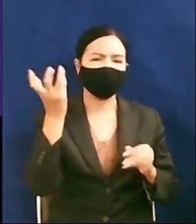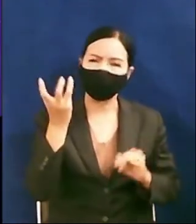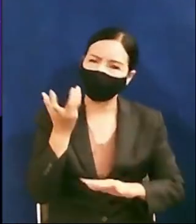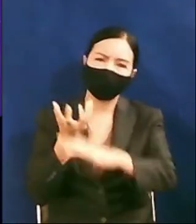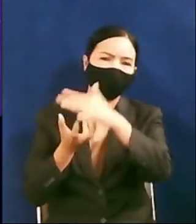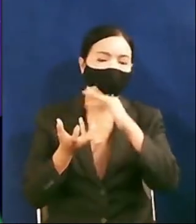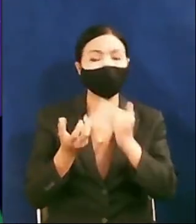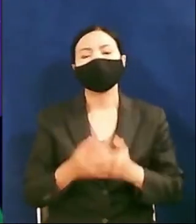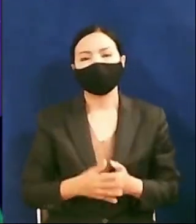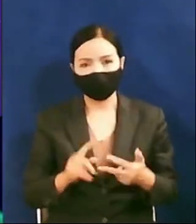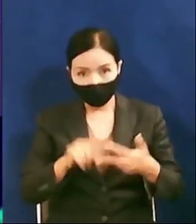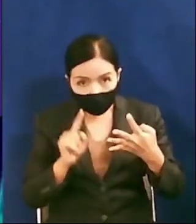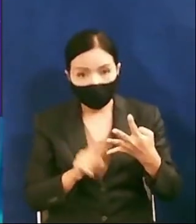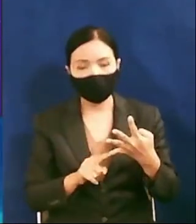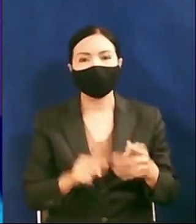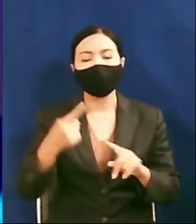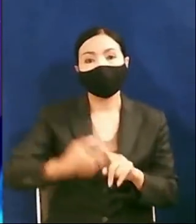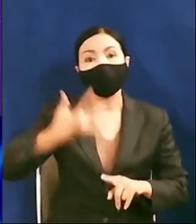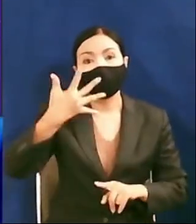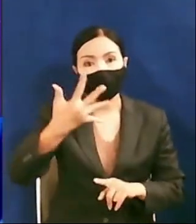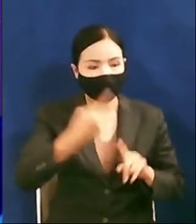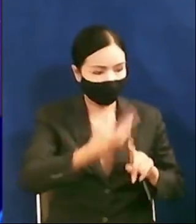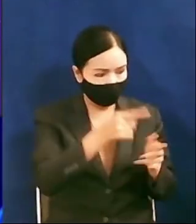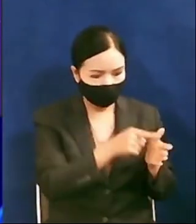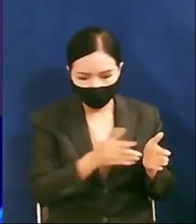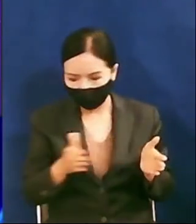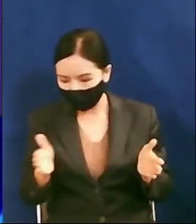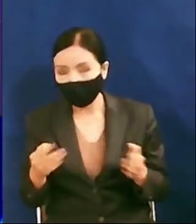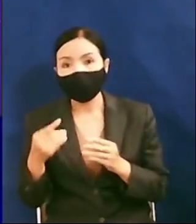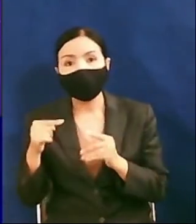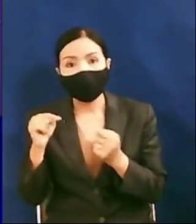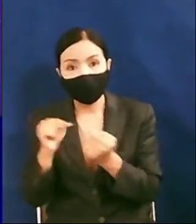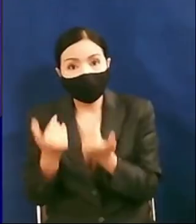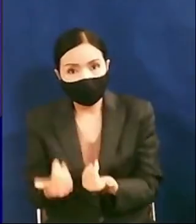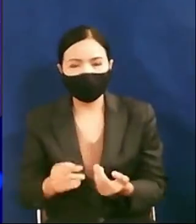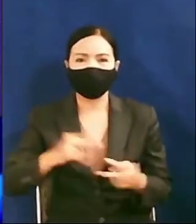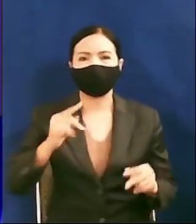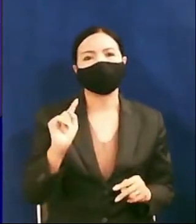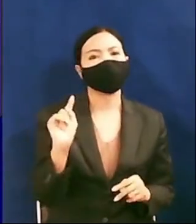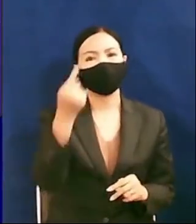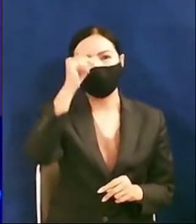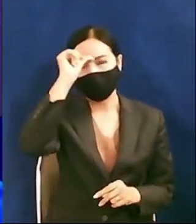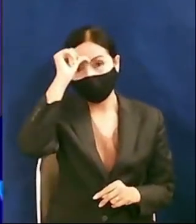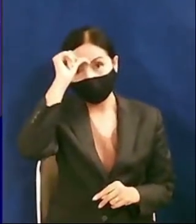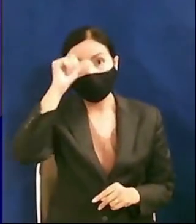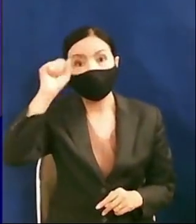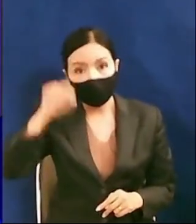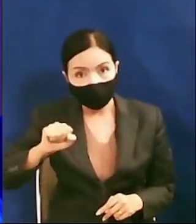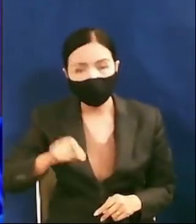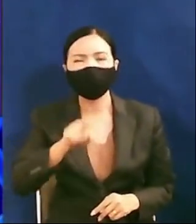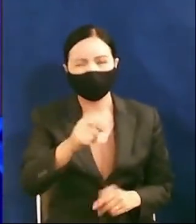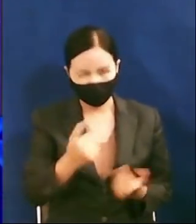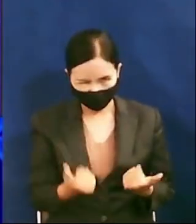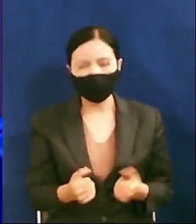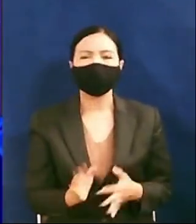ก็หลังจากที่เดือนพฤษภาจนถึงปัจจุบันเนี่ยก็เริ่มจะมีการสายพันธุ์ใหม่ๆก็คือสายพันธุ์เดลต้าซึ่งทุกคนก็ก